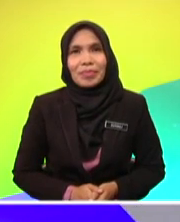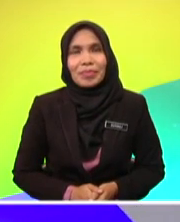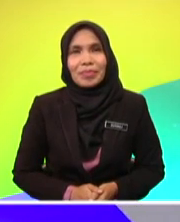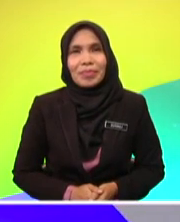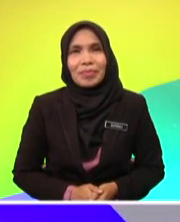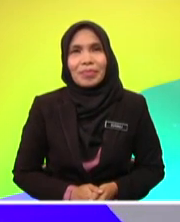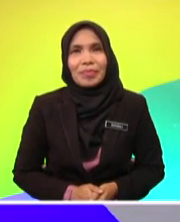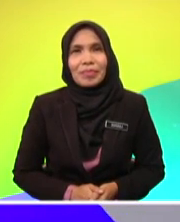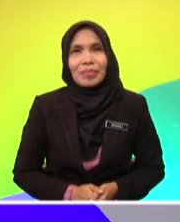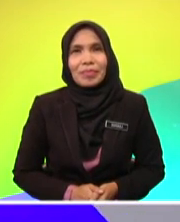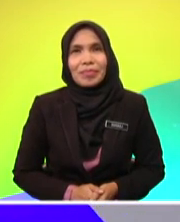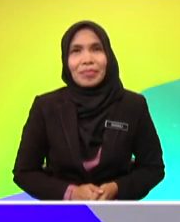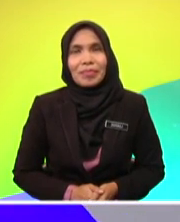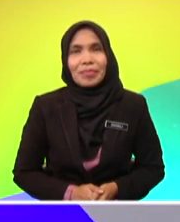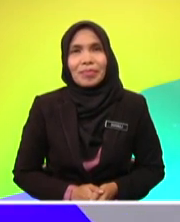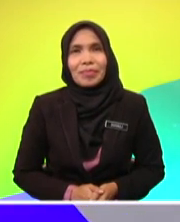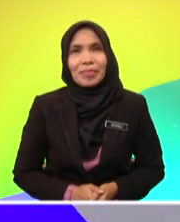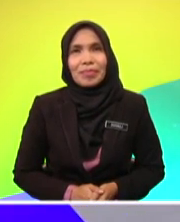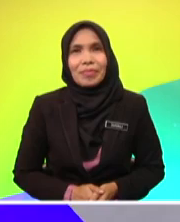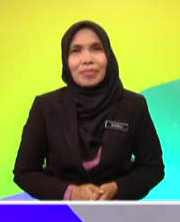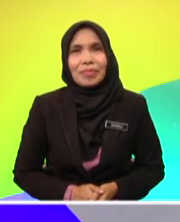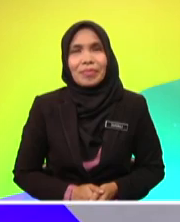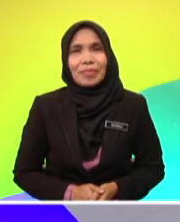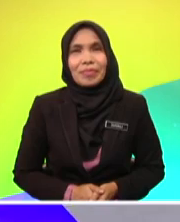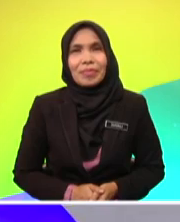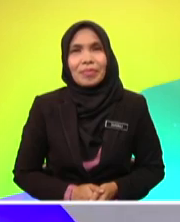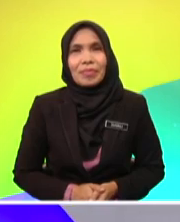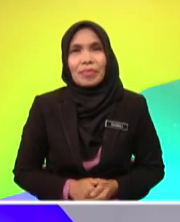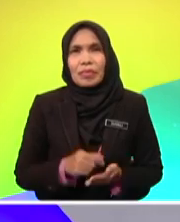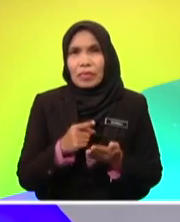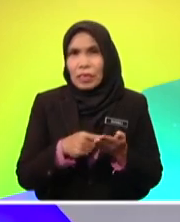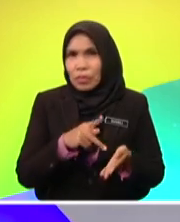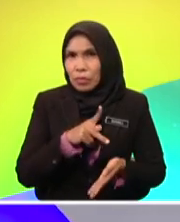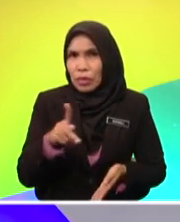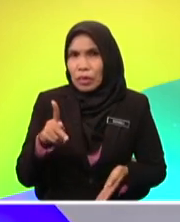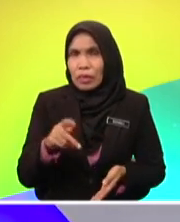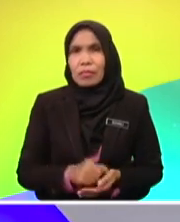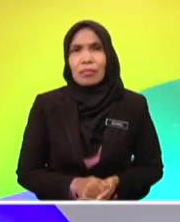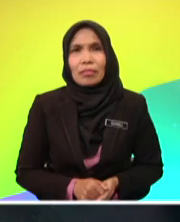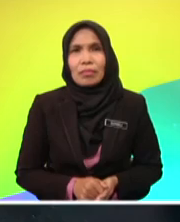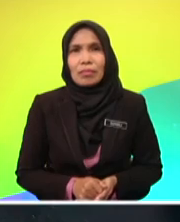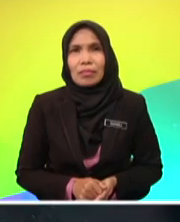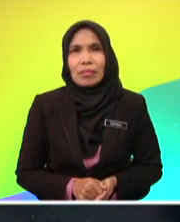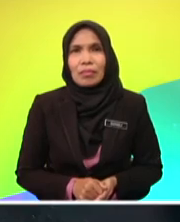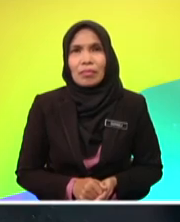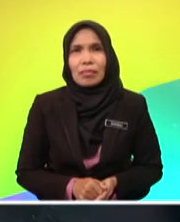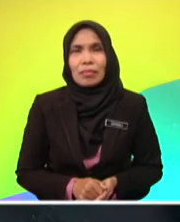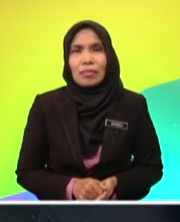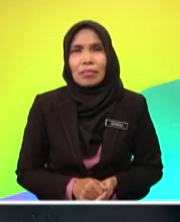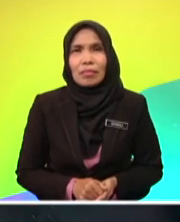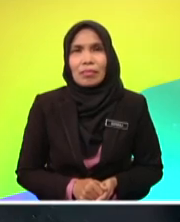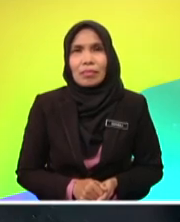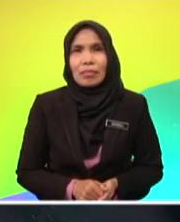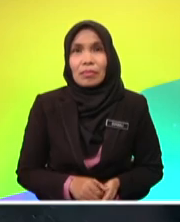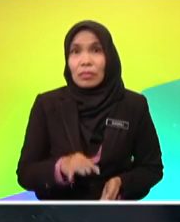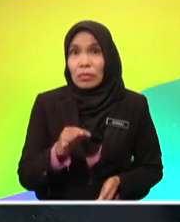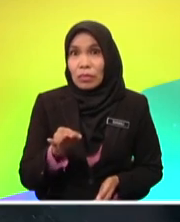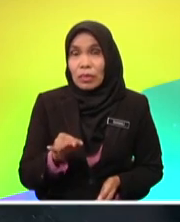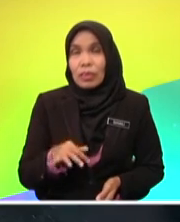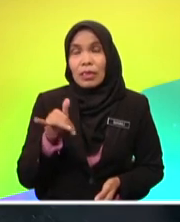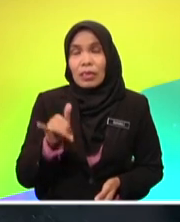Okey. Jadi Kak Rina boleh sambung. Apakah peranan ataupun fungsi yang boleh apakah faedah yang kita dapat daripada batang